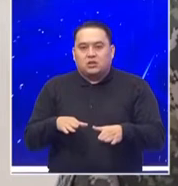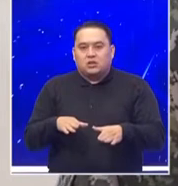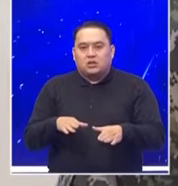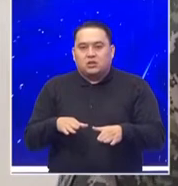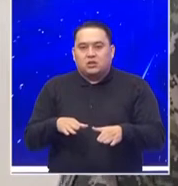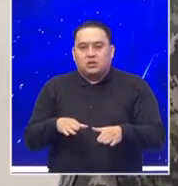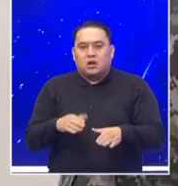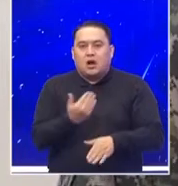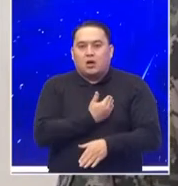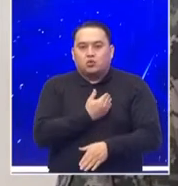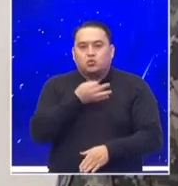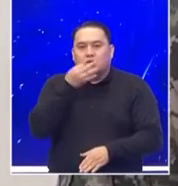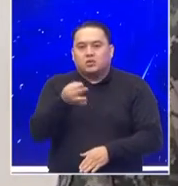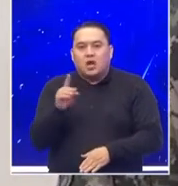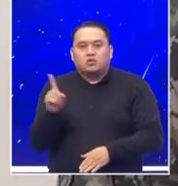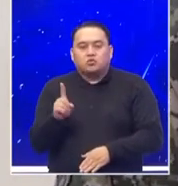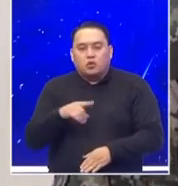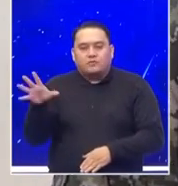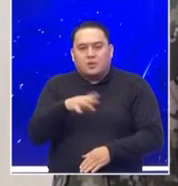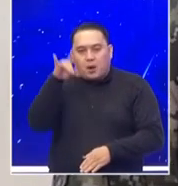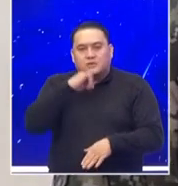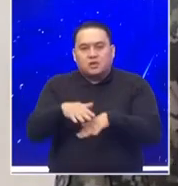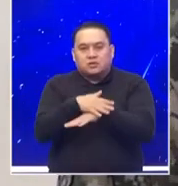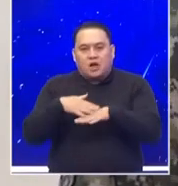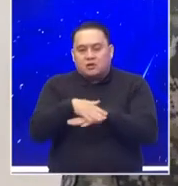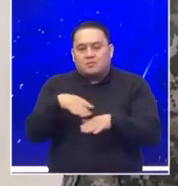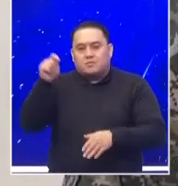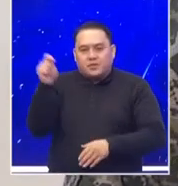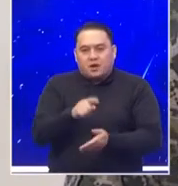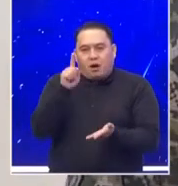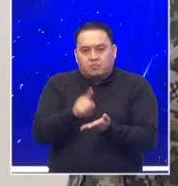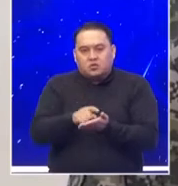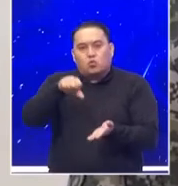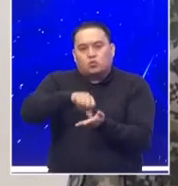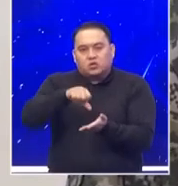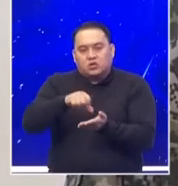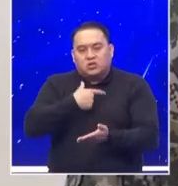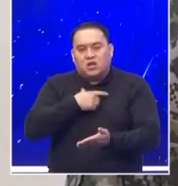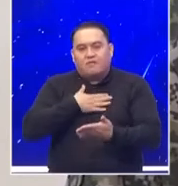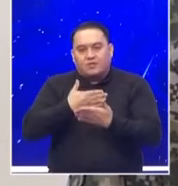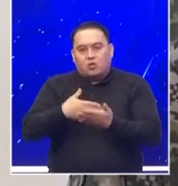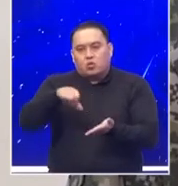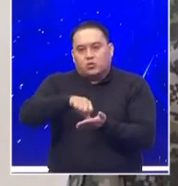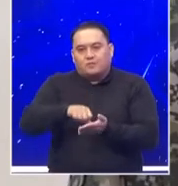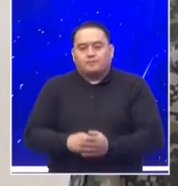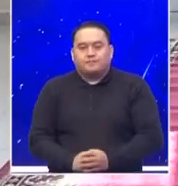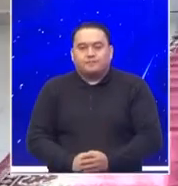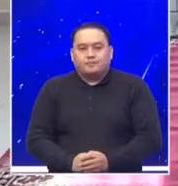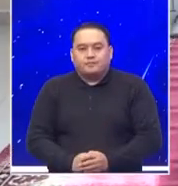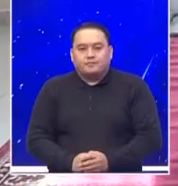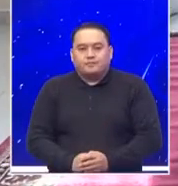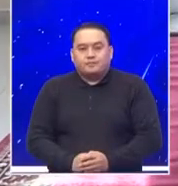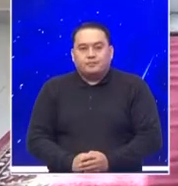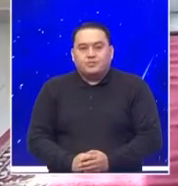хочу сказать всем казахстанцам не будьте равнодушными сделайте свой выбор не оставайтесь стороне к